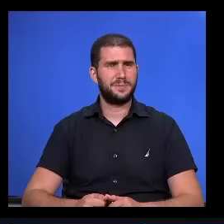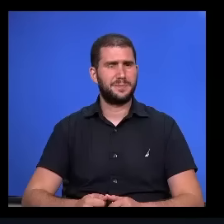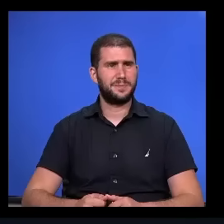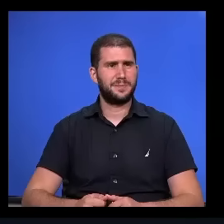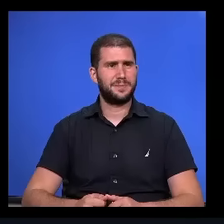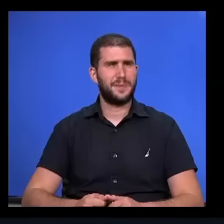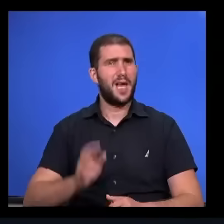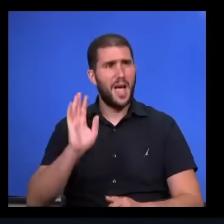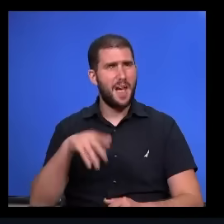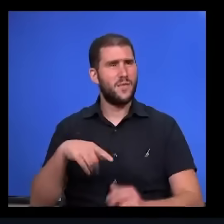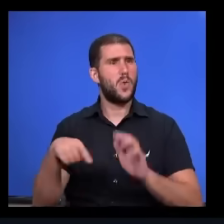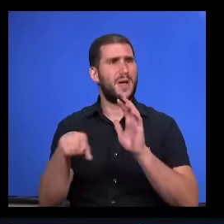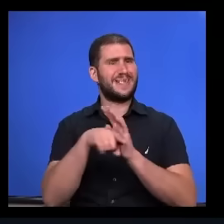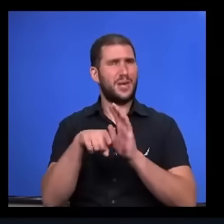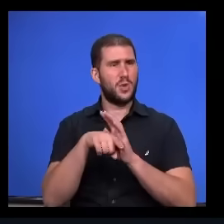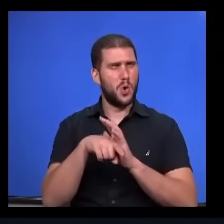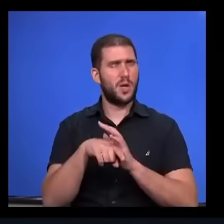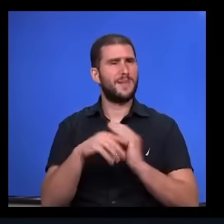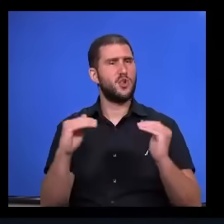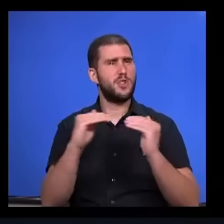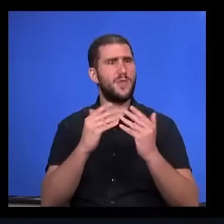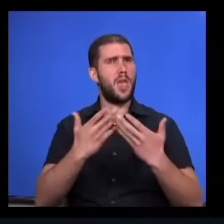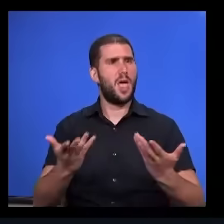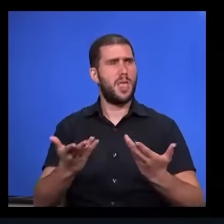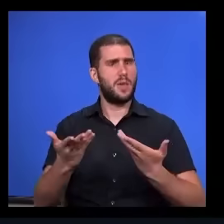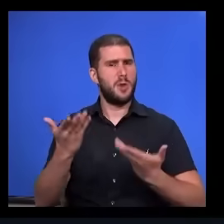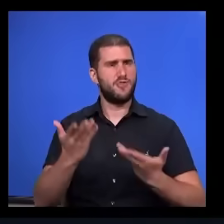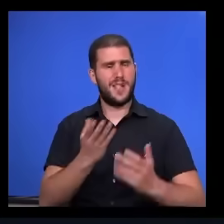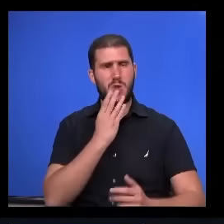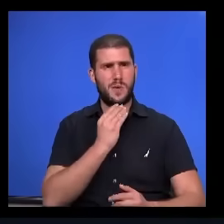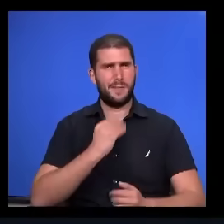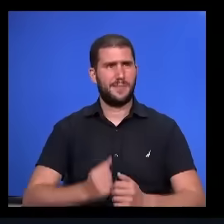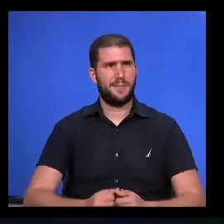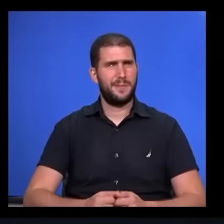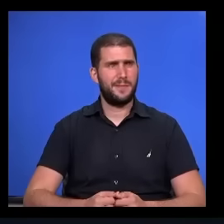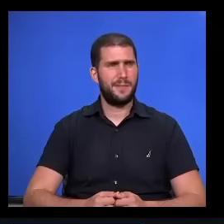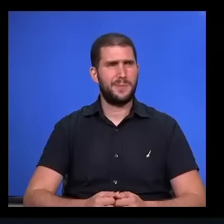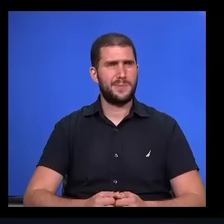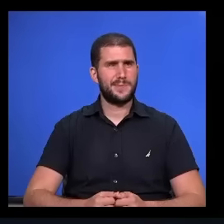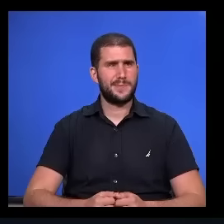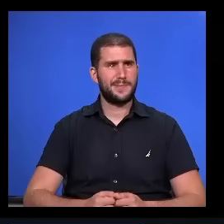يعني لولا في نواقص ومش عم يسوونا في